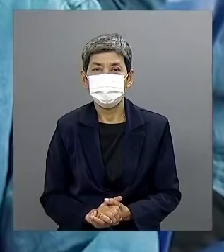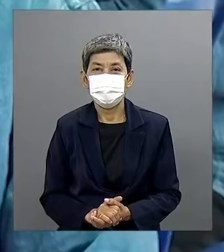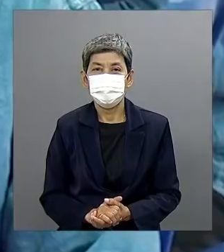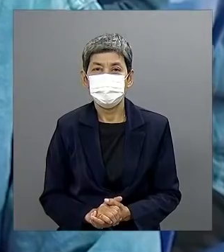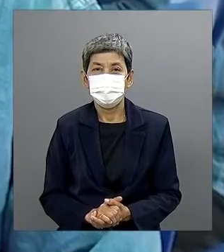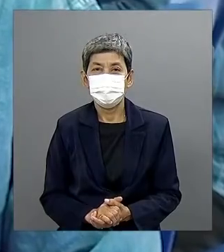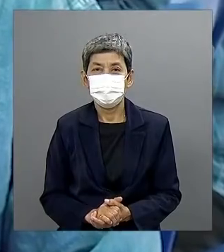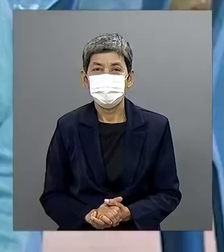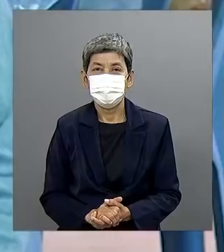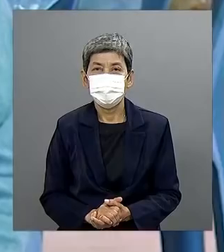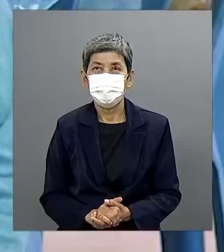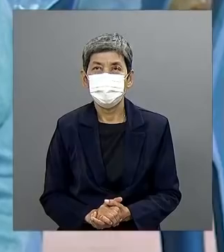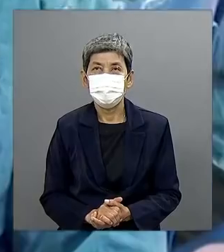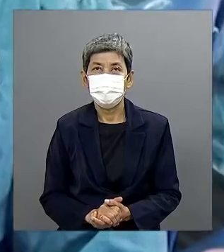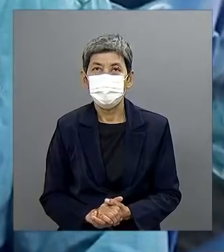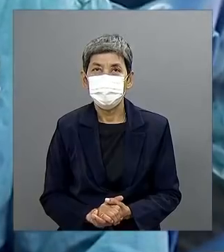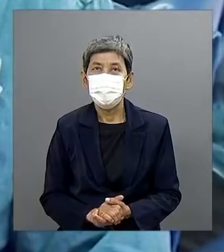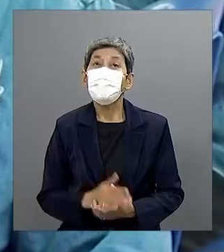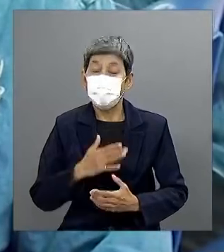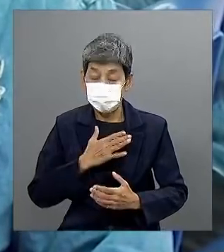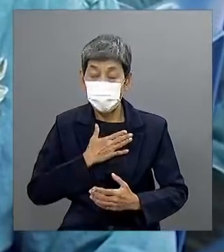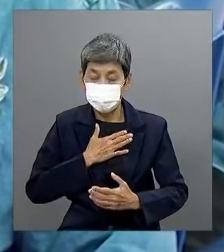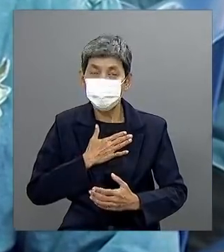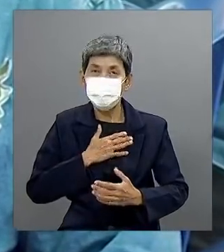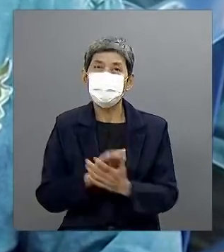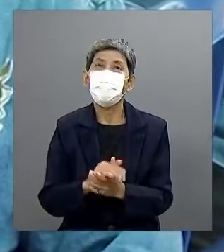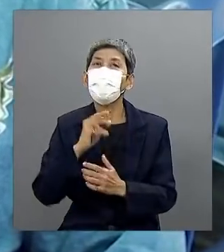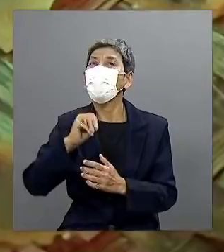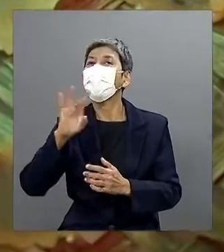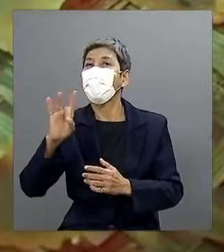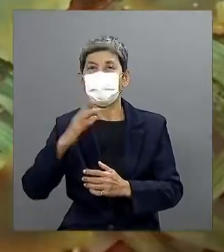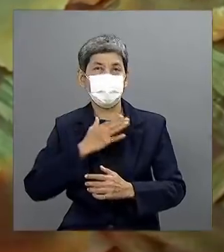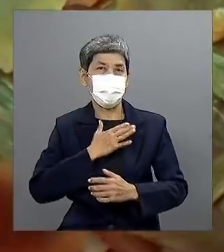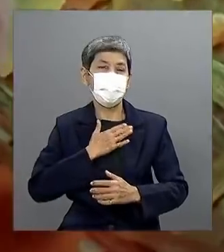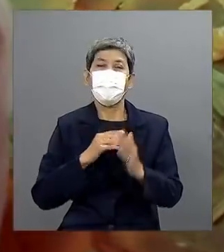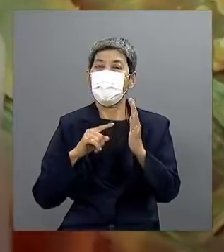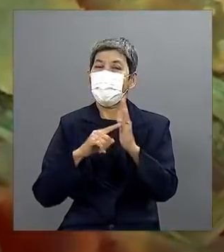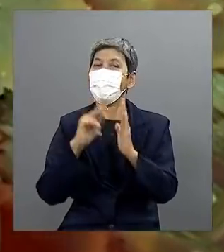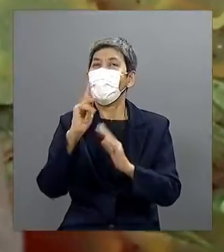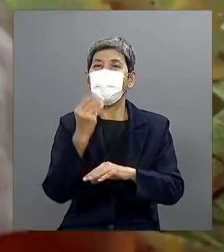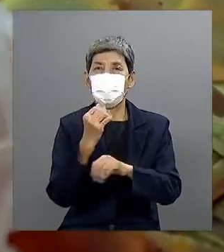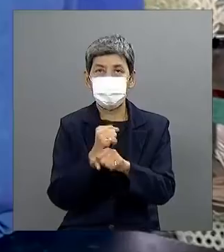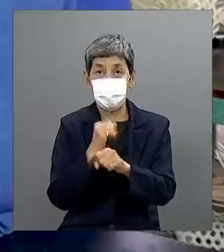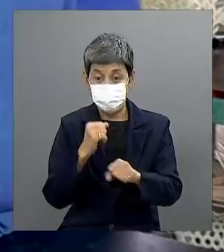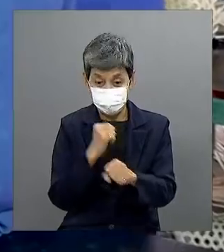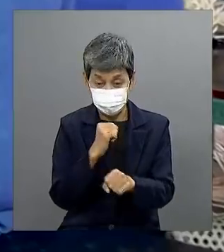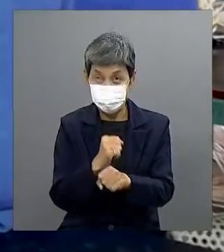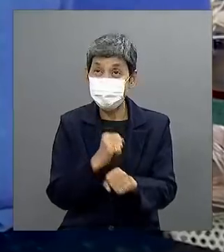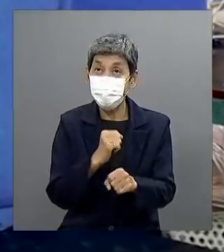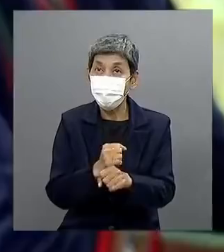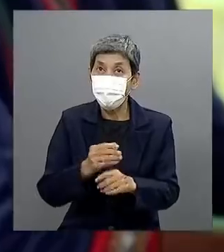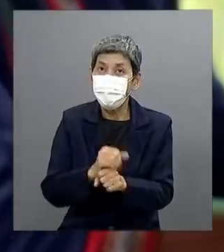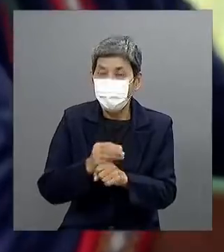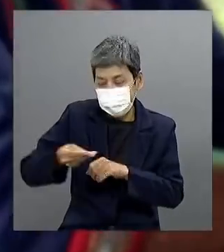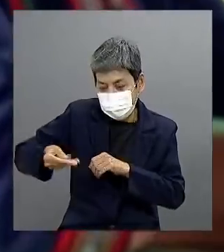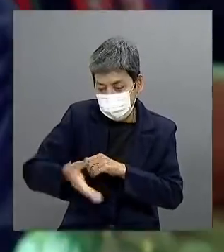ฉันนางนภาน้อยมาอยู่หมู่8ตำบลคนทีอำเภอเมืองจังหวัดกำแพงเพชรค่ะข้างหลังนี้กำลังทำข้าวเก็บมันปูอยู่ค่ะท